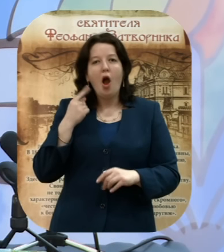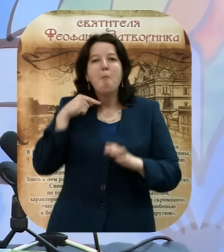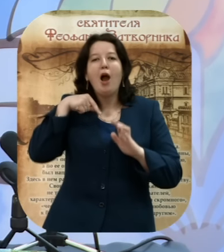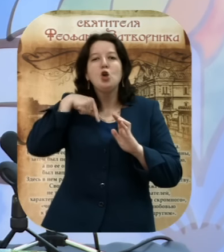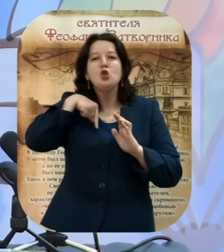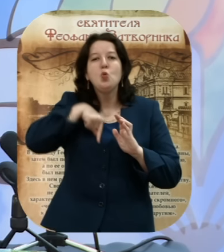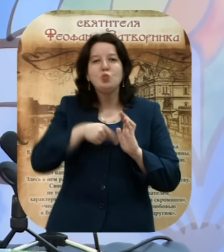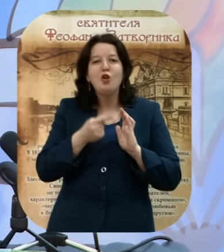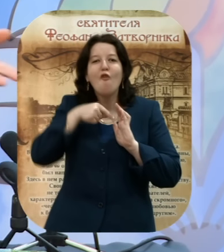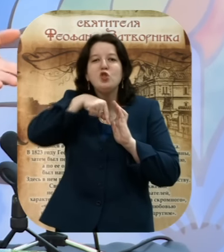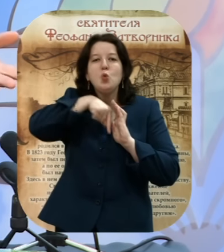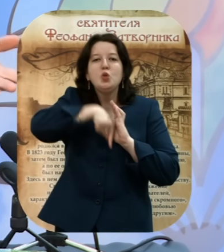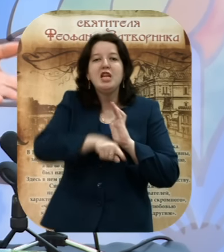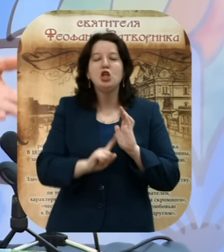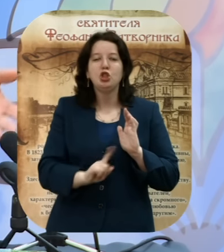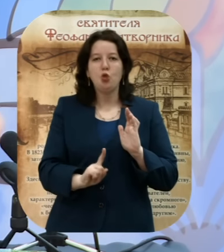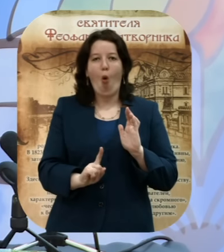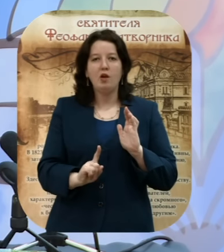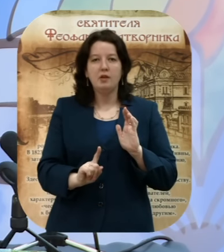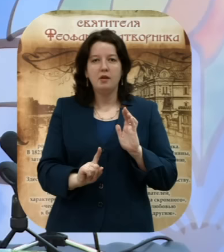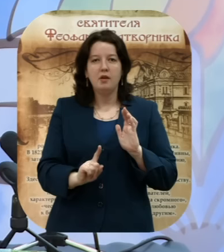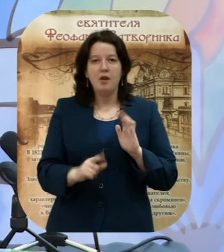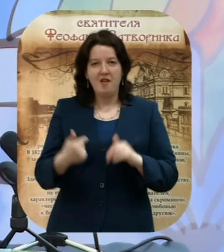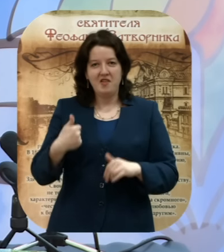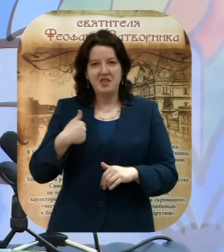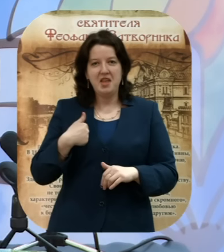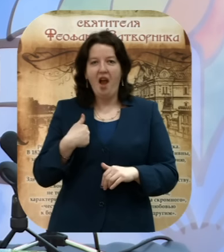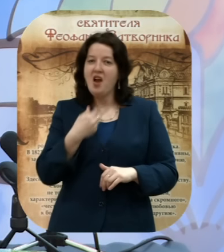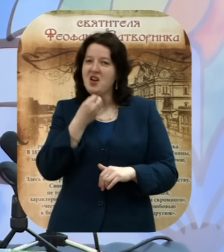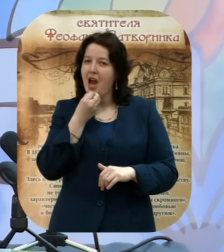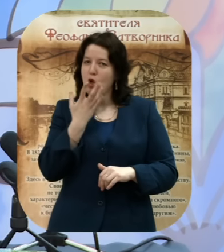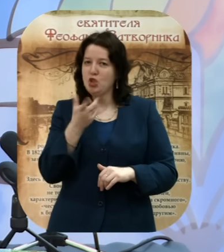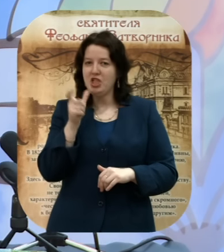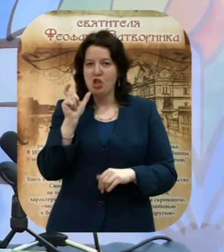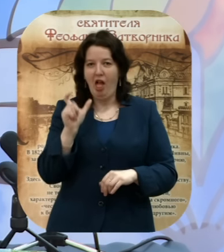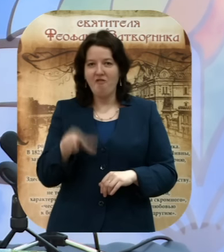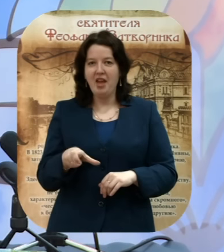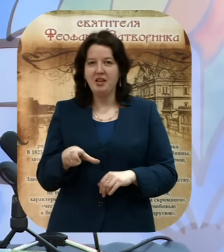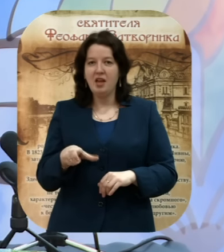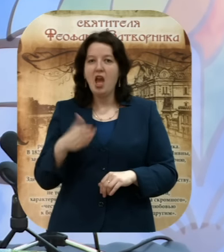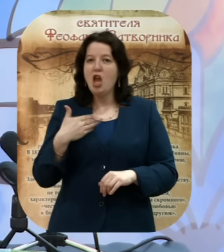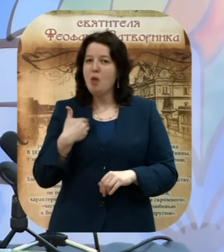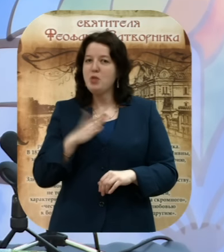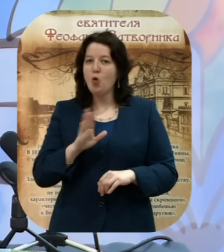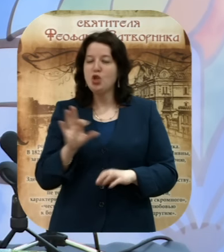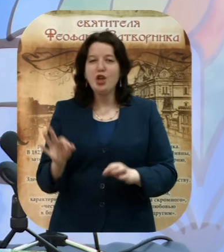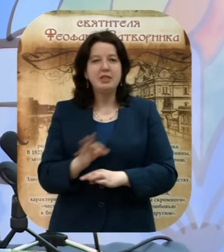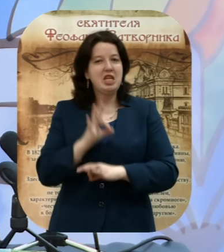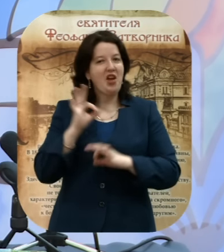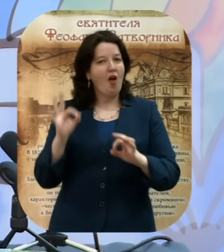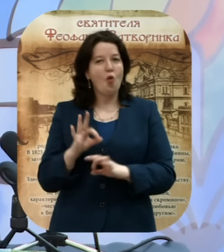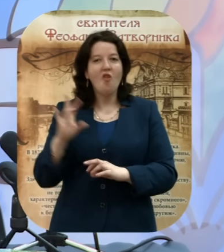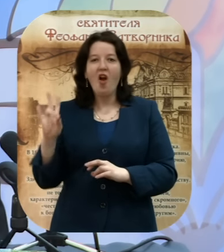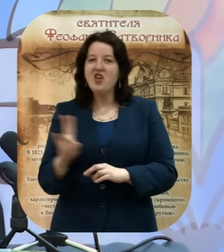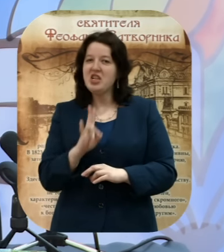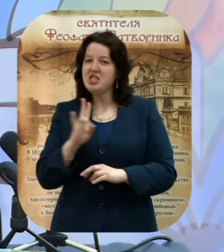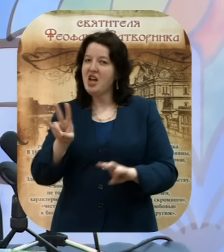что? Я хороший человек. И мне уже никакого христианства не